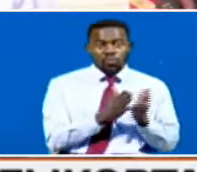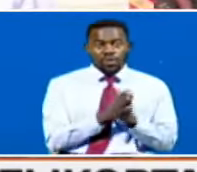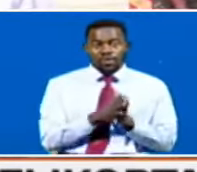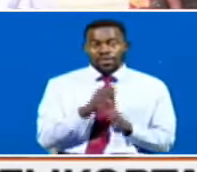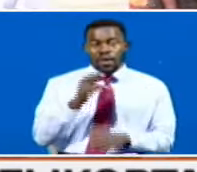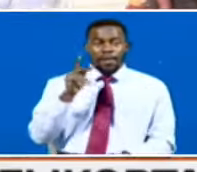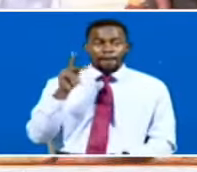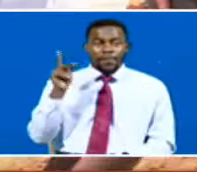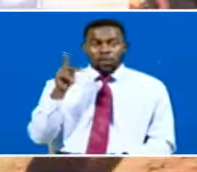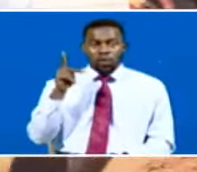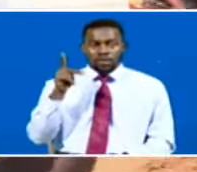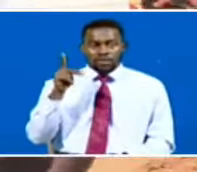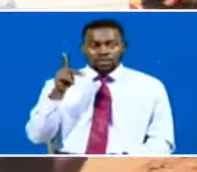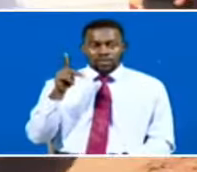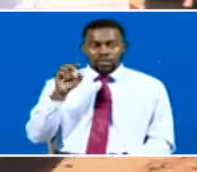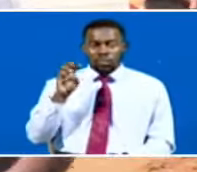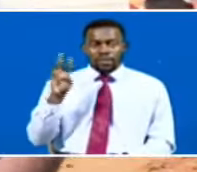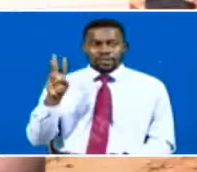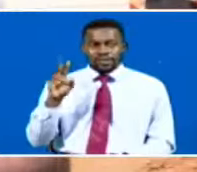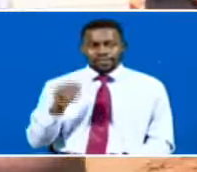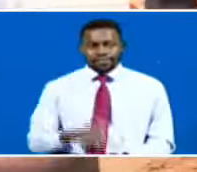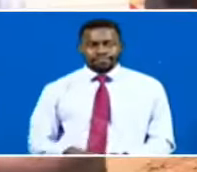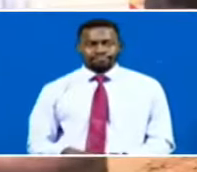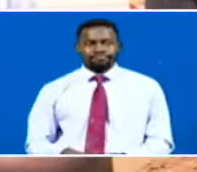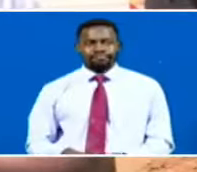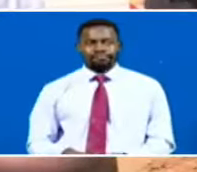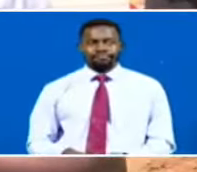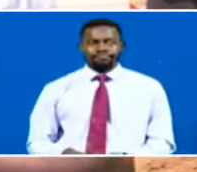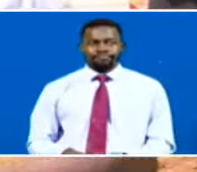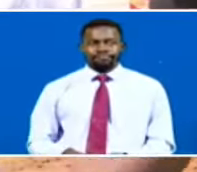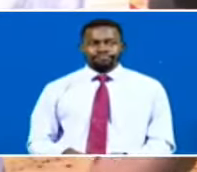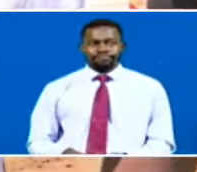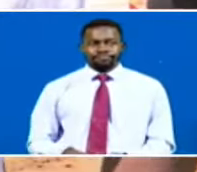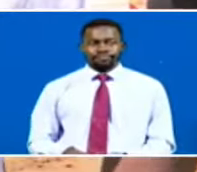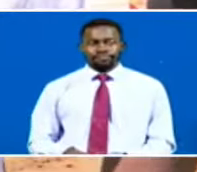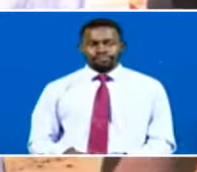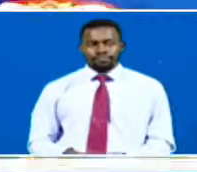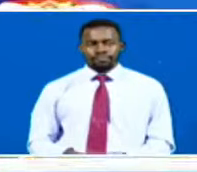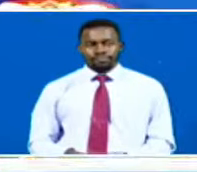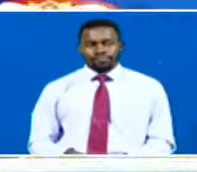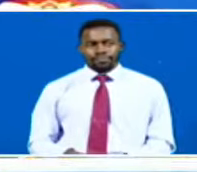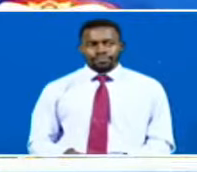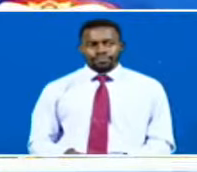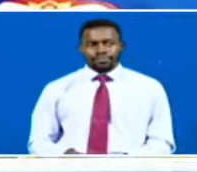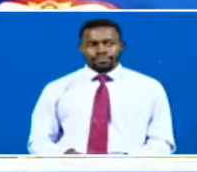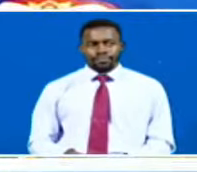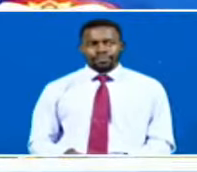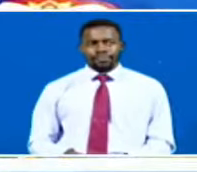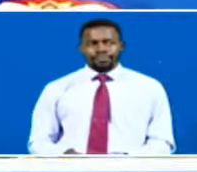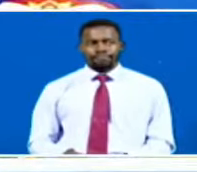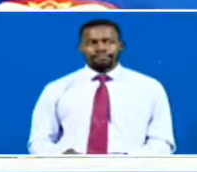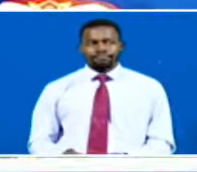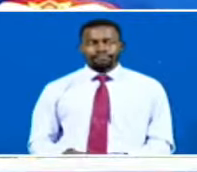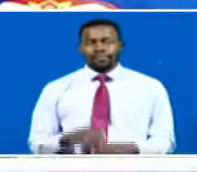Pokot Magharibi. Toka kwangu Elvis Kosgei na warejesha hapa le studio. Shukrani Elvis, na tunazidi kutoa pole.